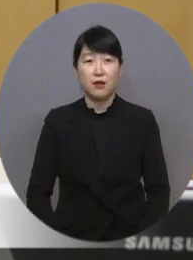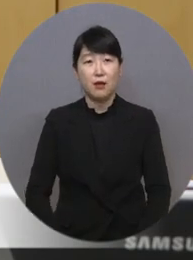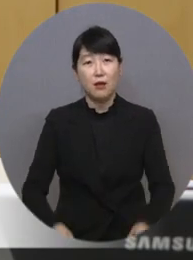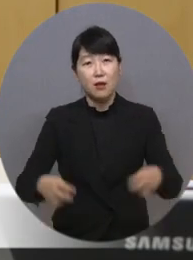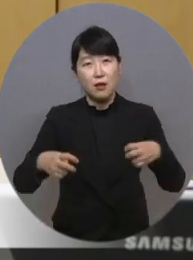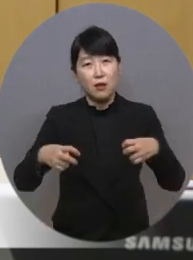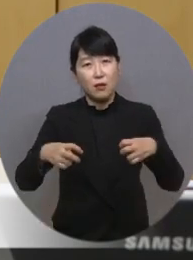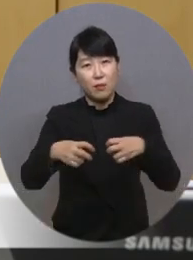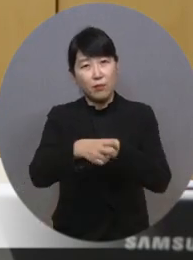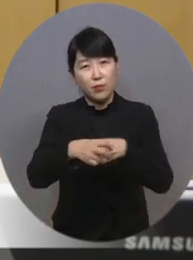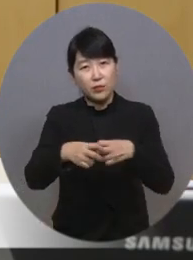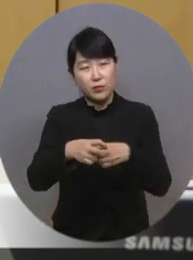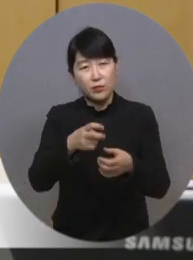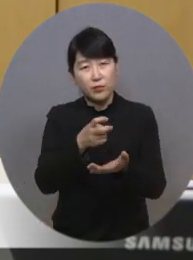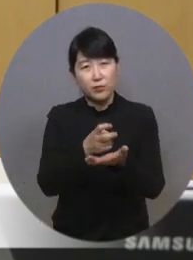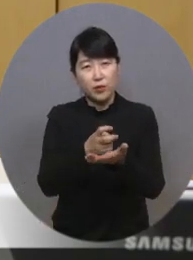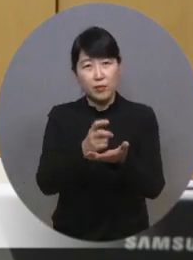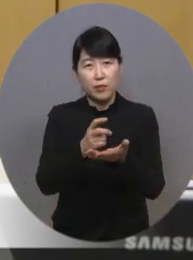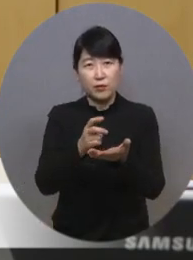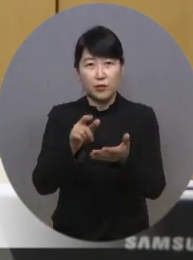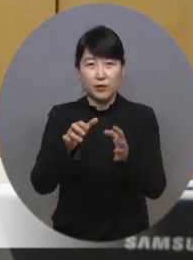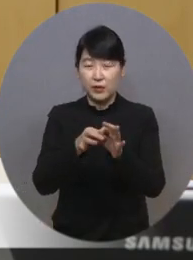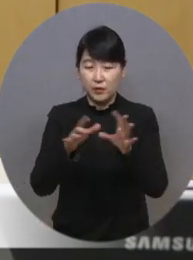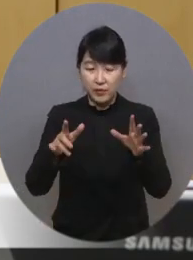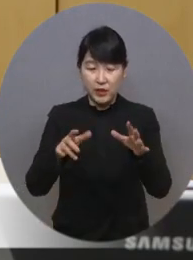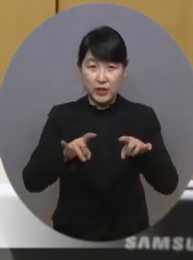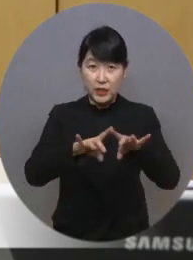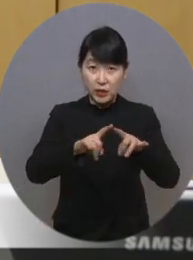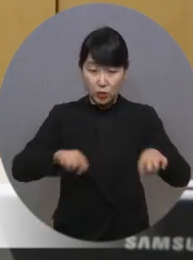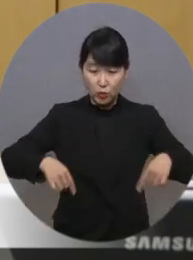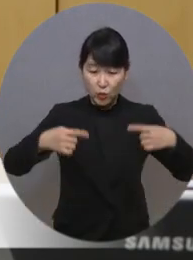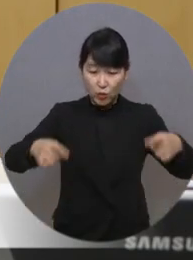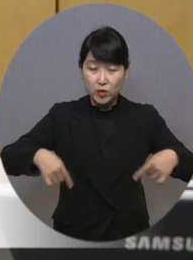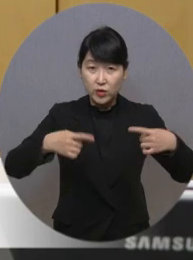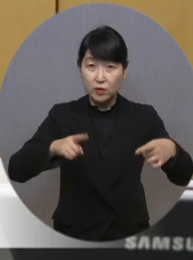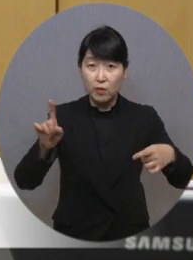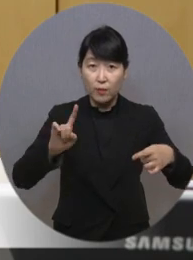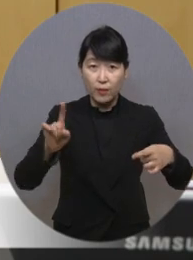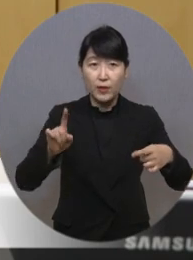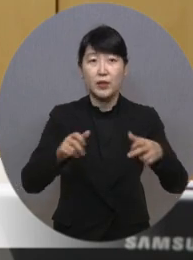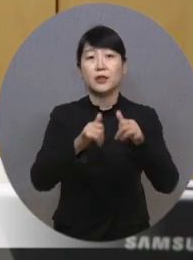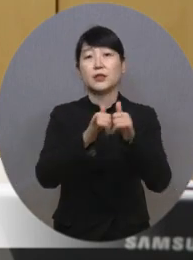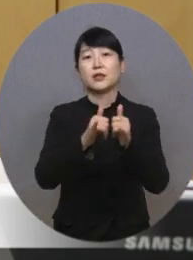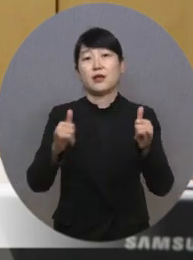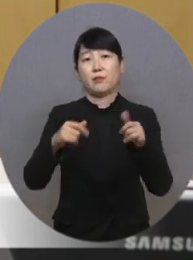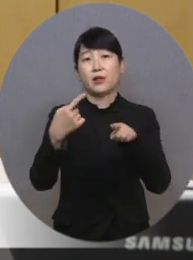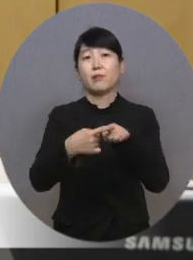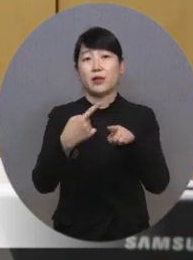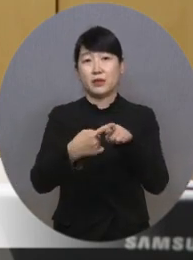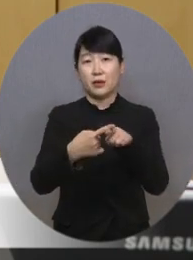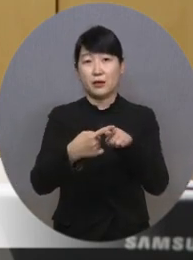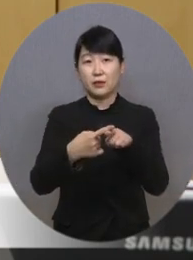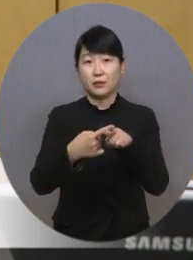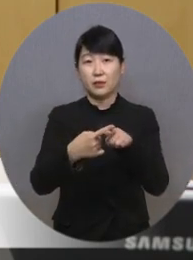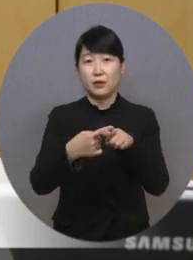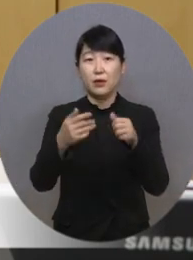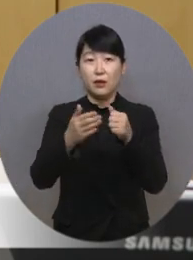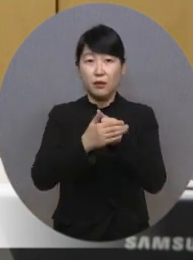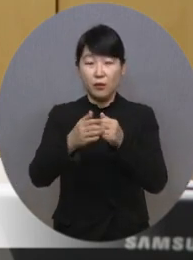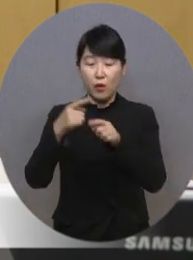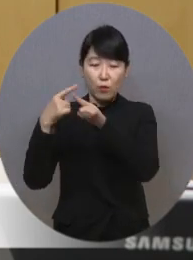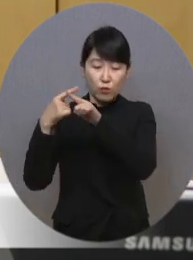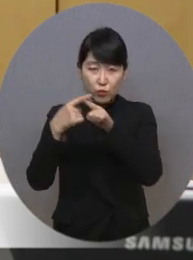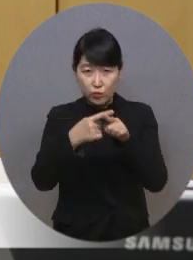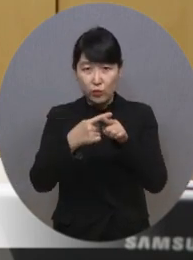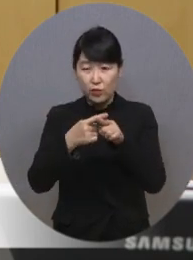도로교통법상이라기보다는 휠체어 전동휠체어가 이제 그 사람하고 똑같이 이제 되기 때문에 인도를